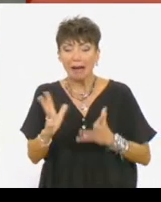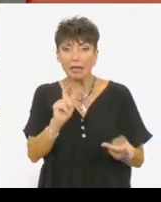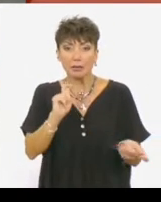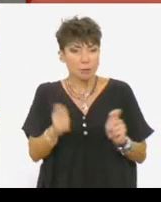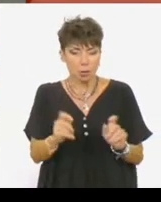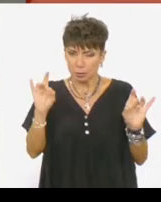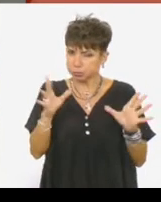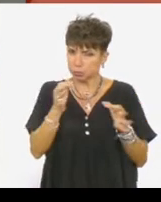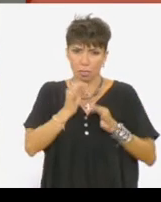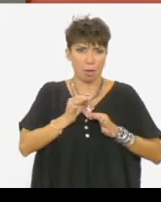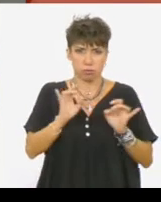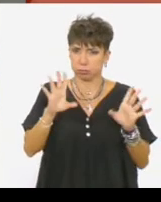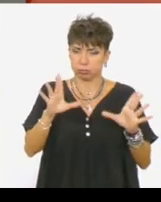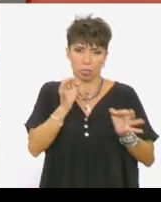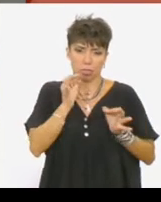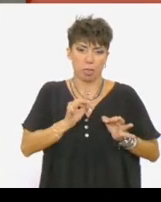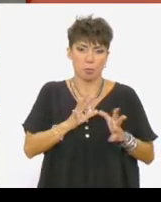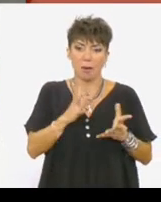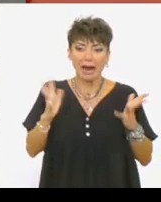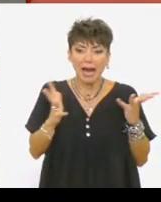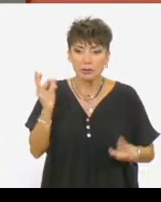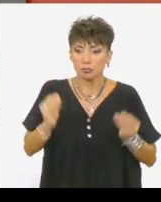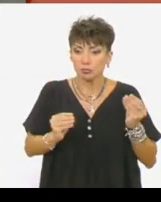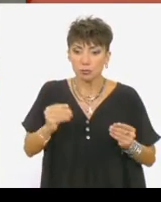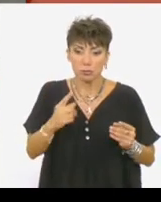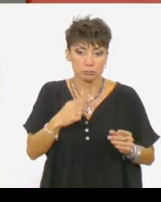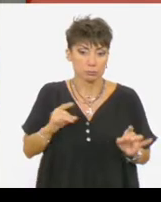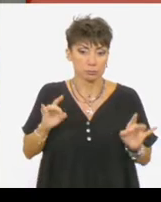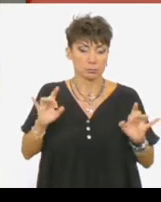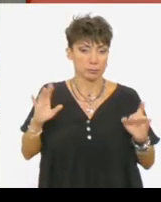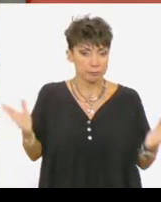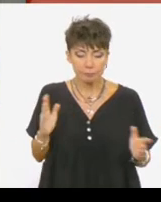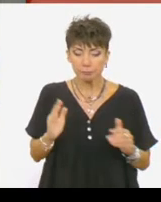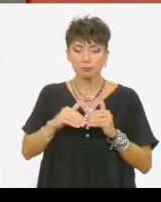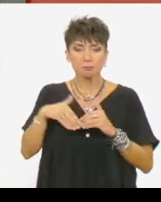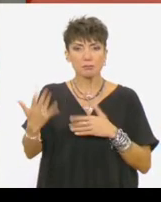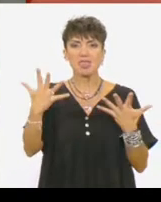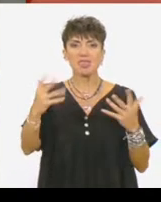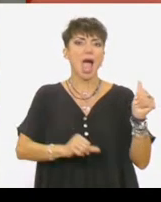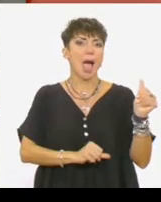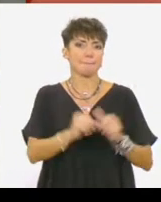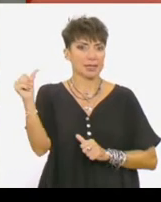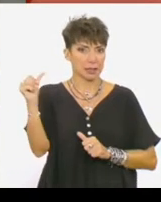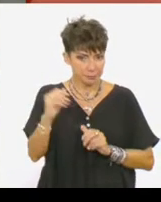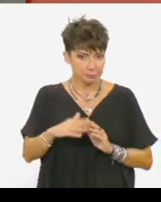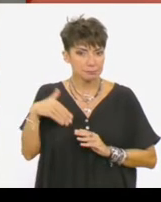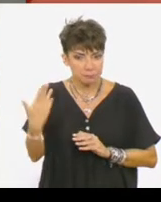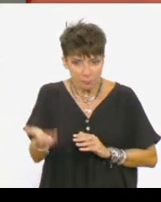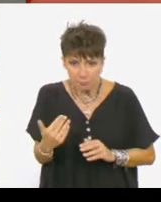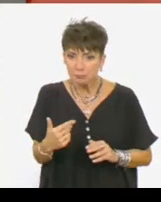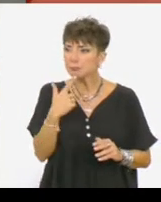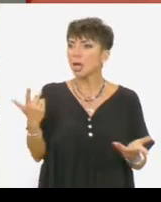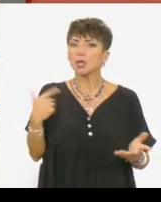μορφή, ή να δημιουργηθεί ένα άλλο σχήμα ή δεν ξέρω και εγώ το οτιδήποτε. Μετά από 10 μήνες, ένα θέμα το οποίο ήταν για